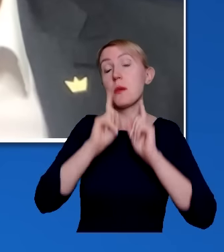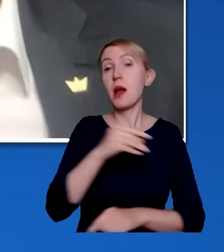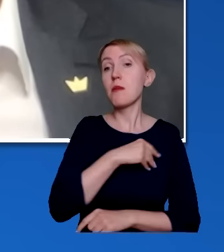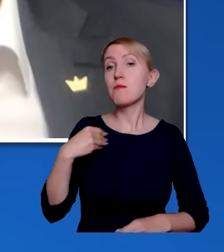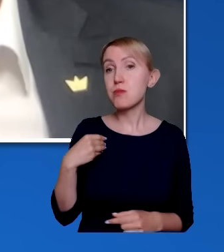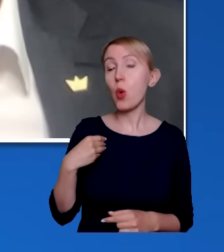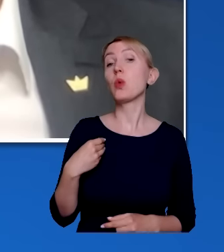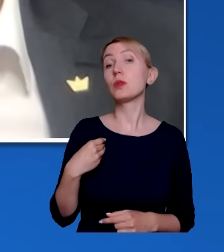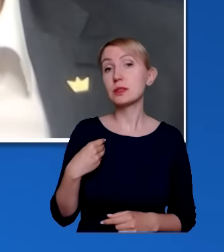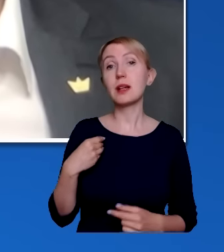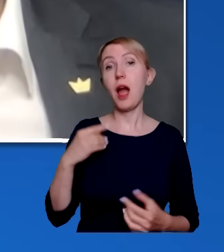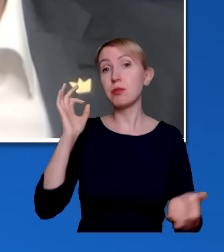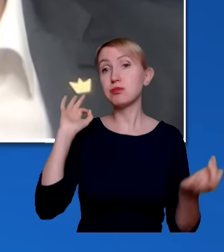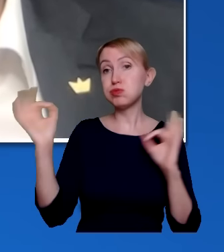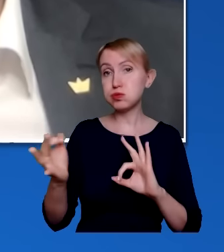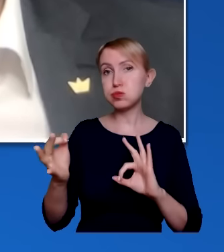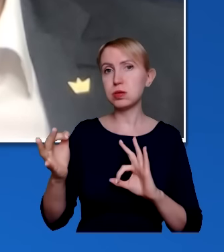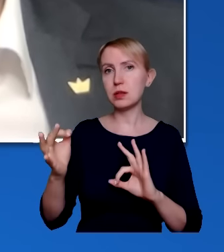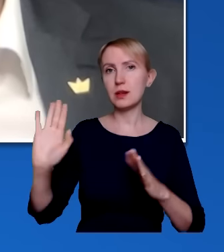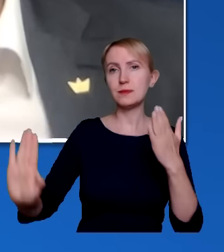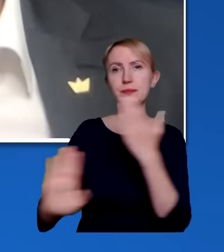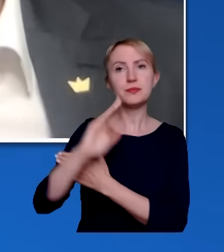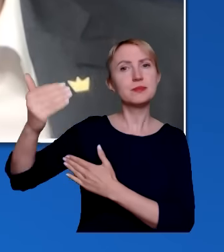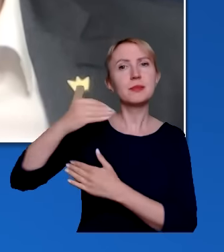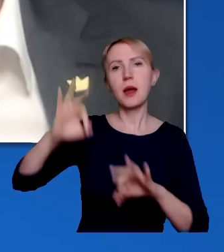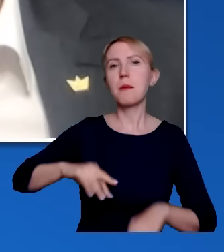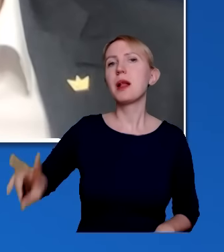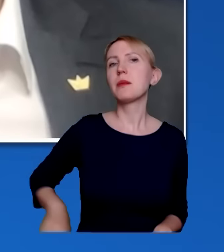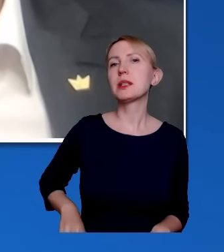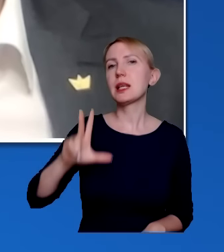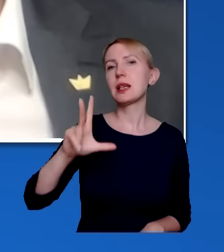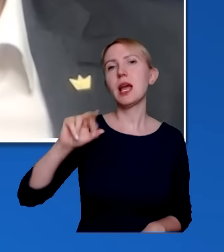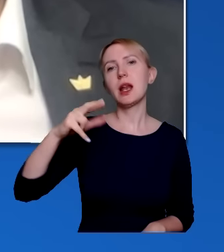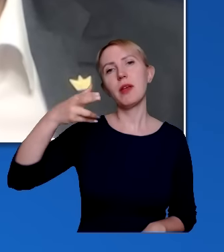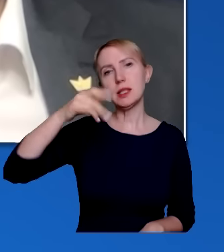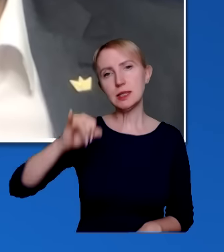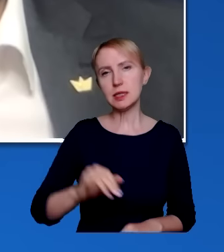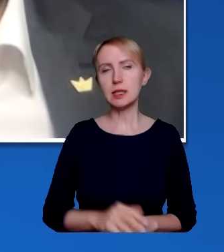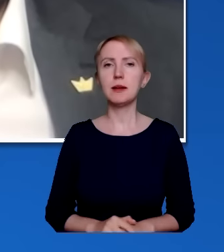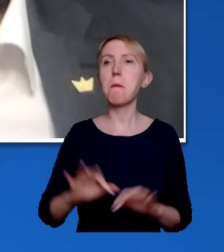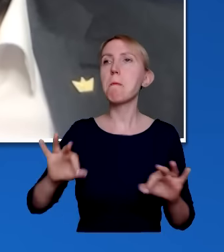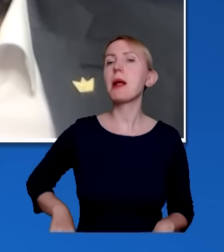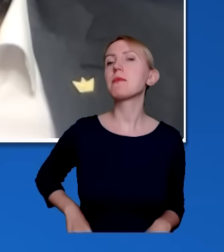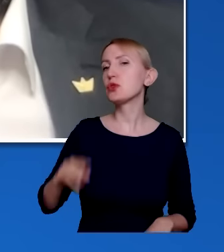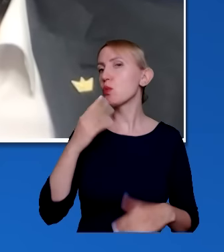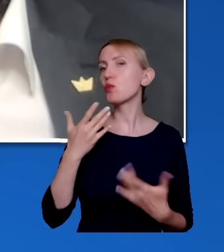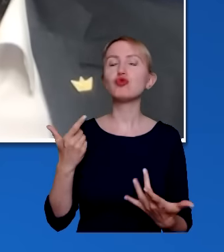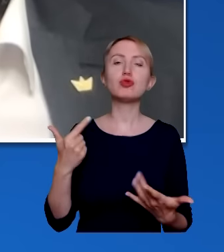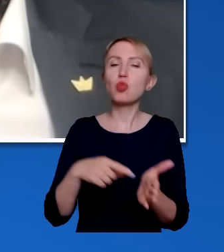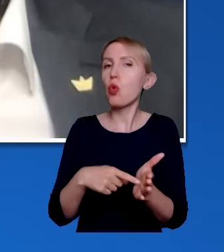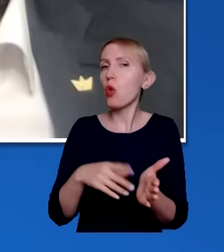Żyje żyje występem pana ministra kierwińskiego pan minister twierdzi że padł ofiarą